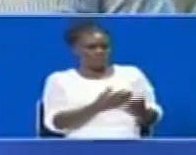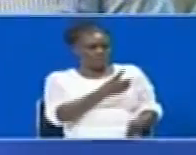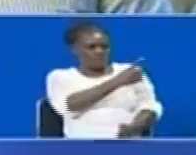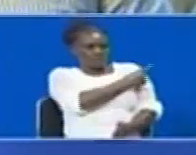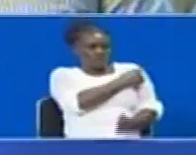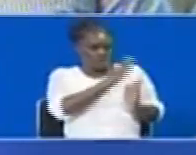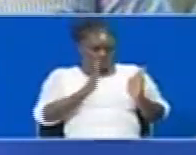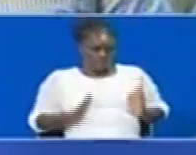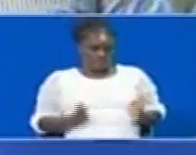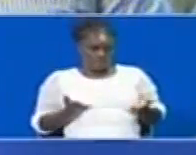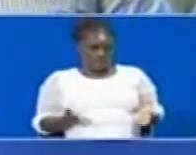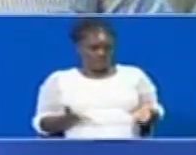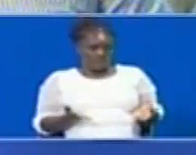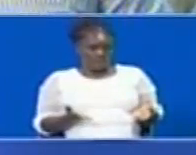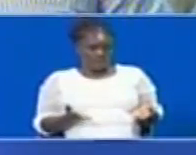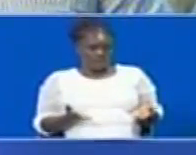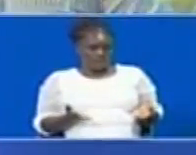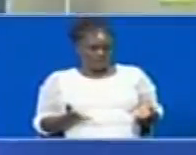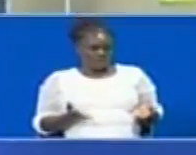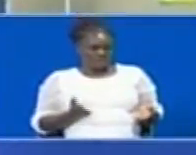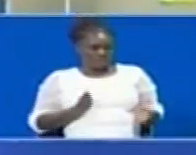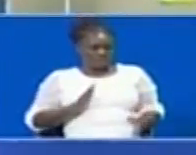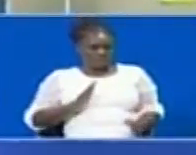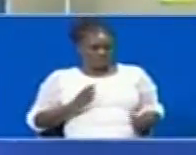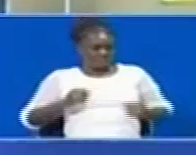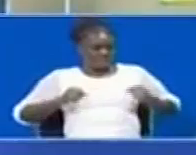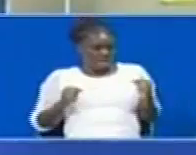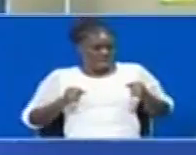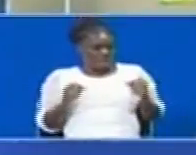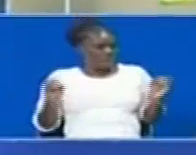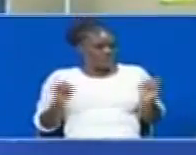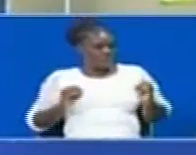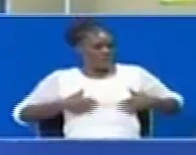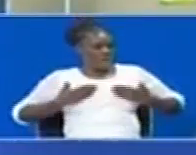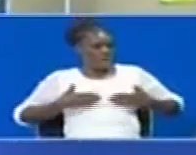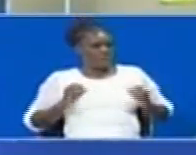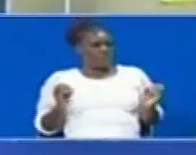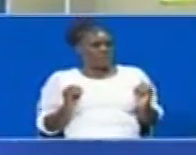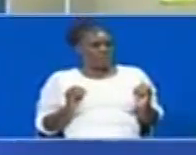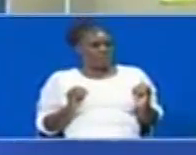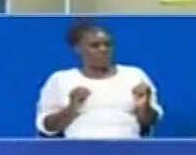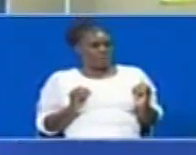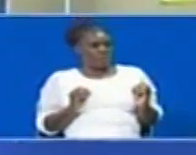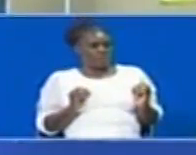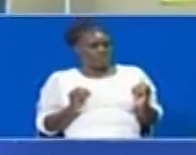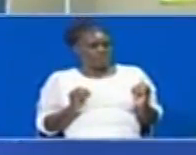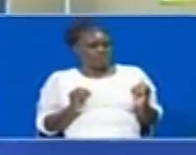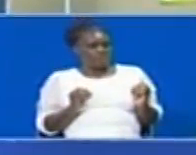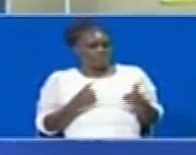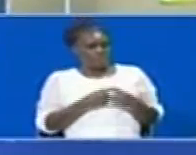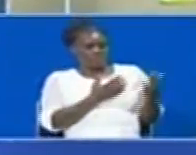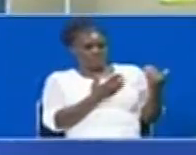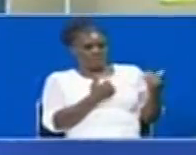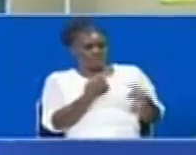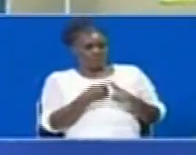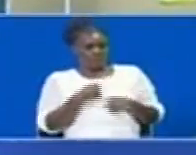Madaktari kwanza, hatujababaishwa na tukio hili la leo. Ni tukio ambalo tulikuwa tunalitarajia kutoka tarehe 5